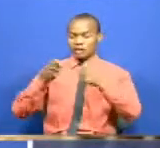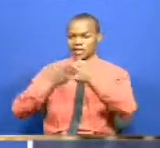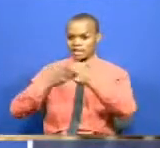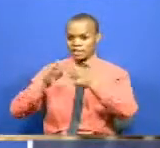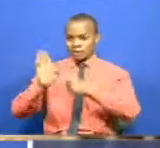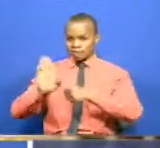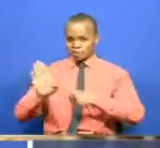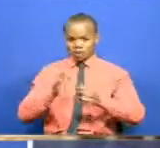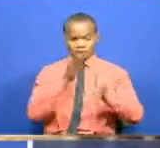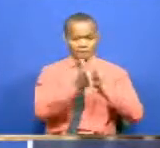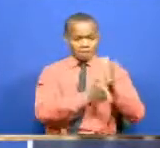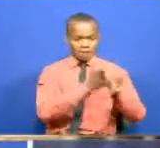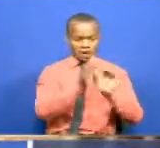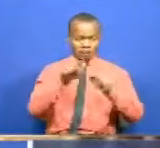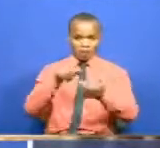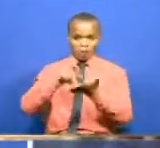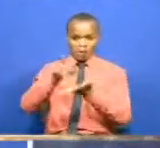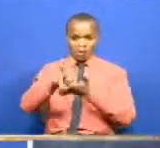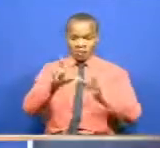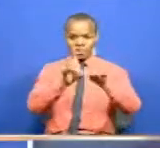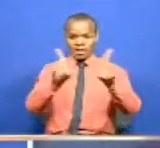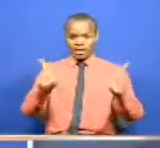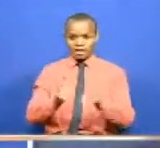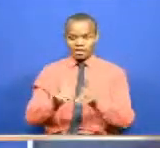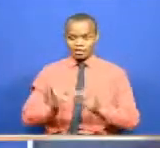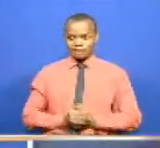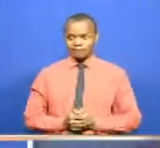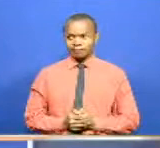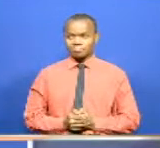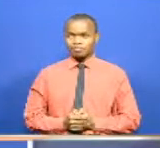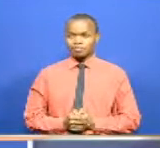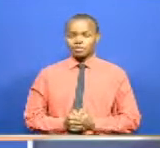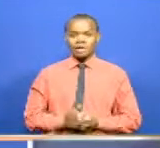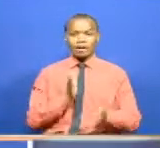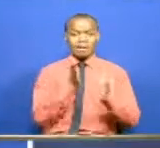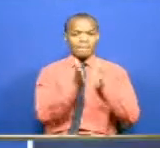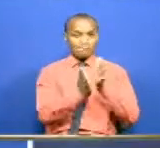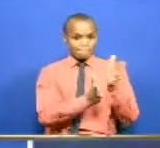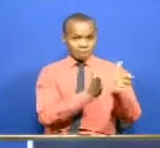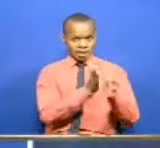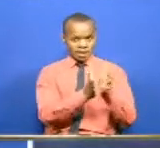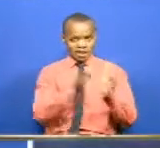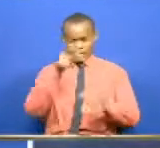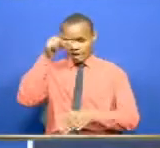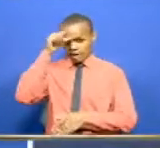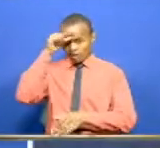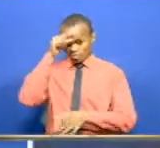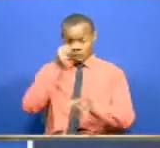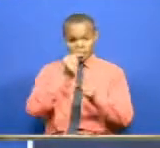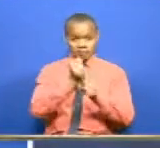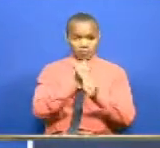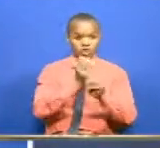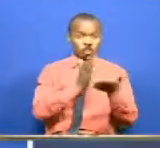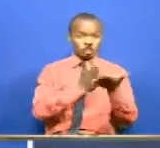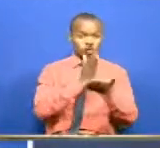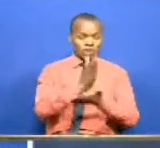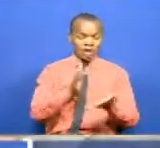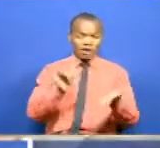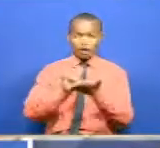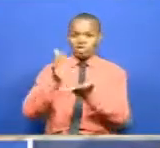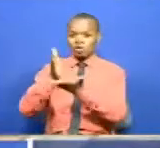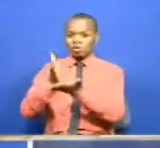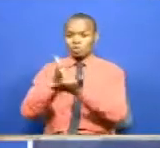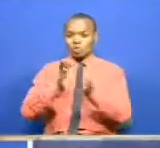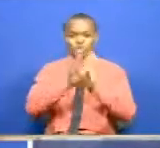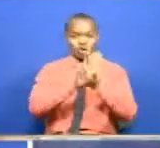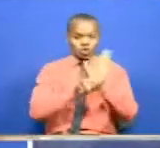zimetengwa kwa ununuzi wa dawati hizo. Mipango ya serikali ya kuhakikisha imeweka mikakati ya kutosha kuambatana